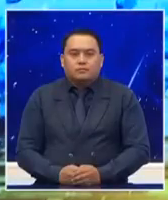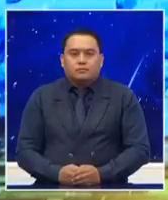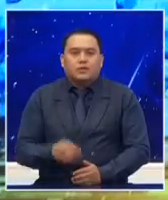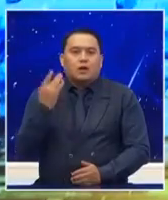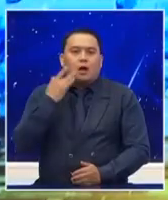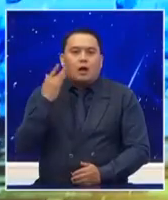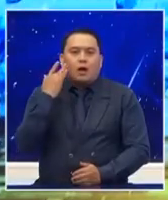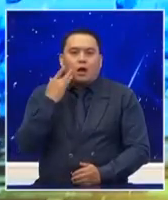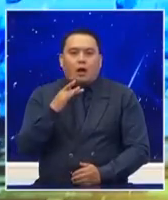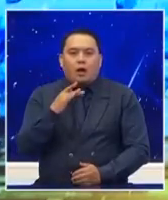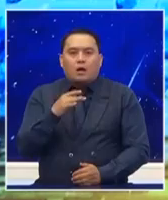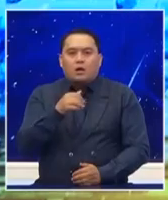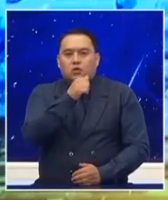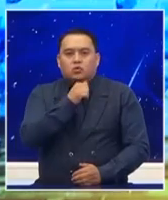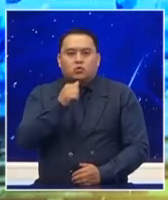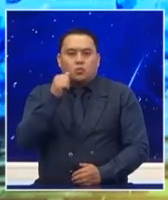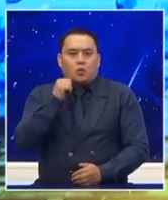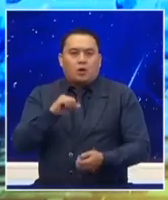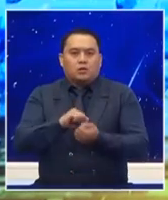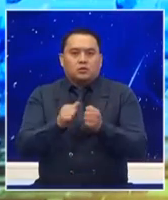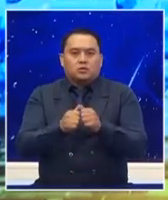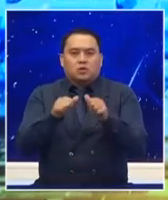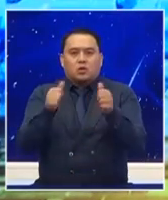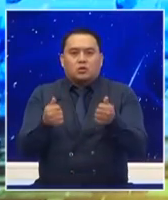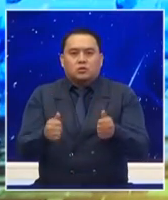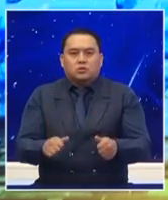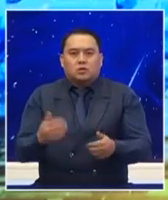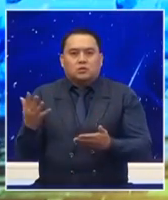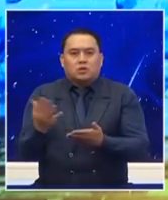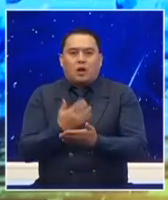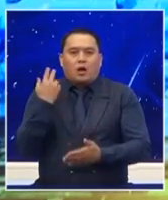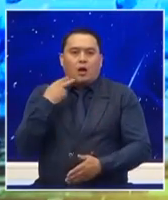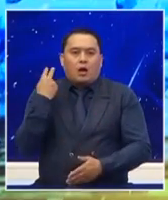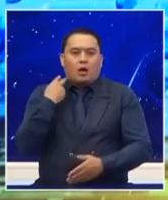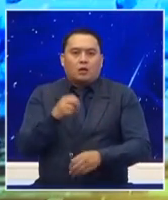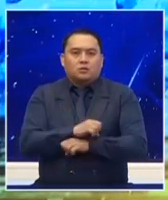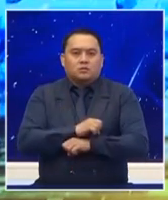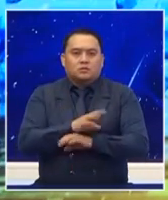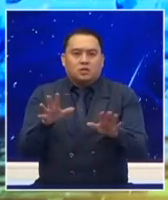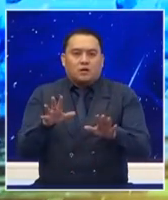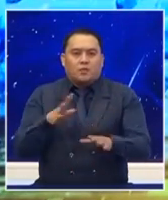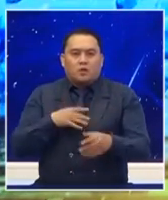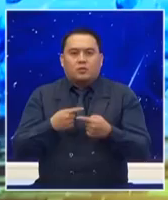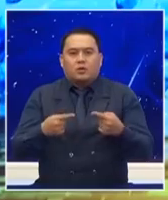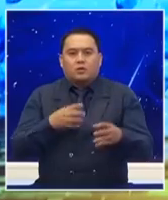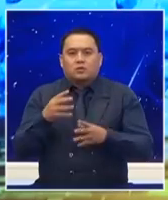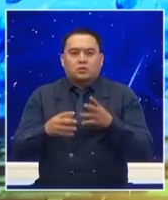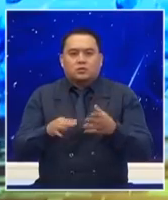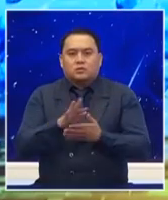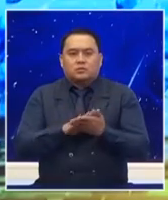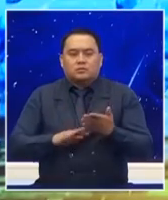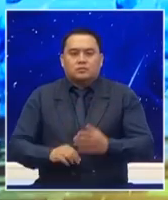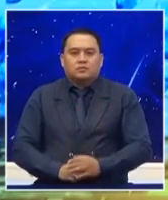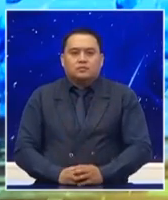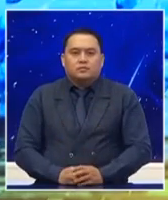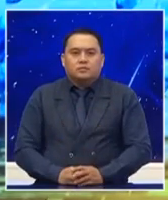АКШ-та тағы да жұмбақ монолит табылды, ал Ұлыбританияның су тазарту станциясында жарылыс болды. Осы және өзге де жаһан жаңалықтары келесі